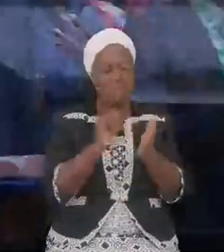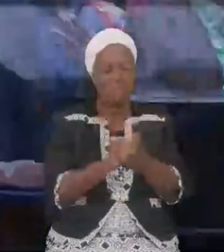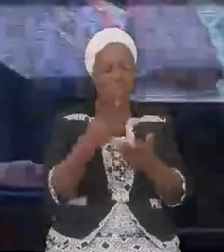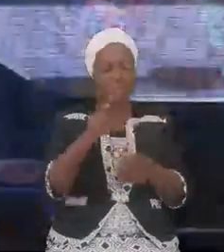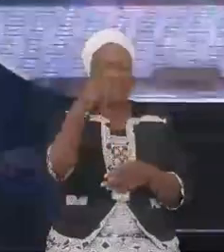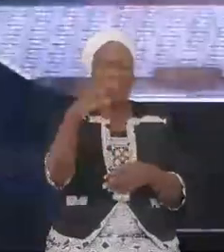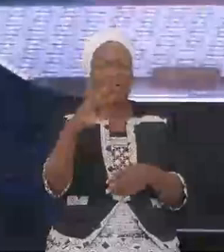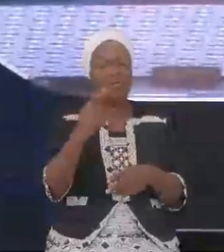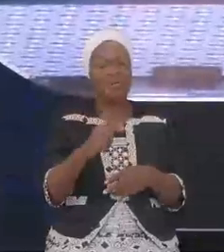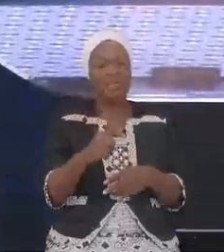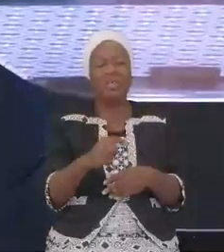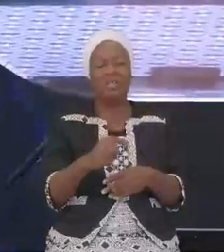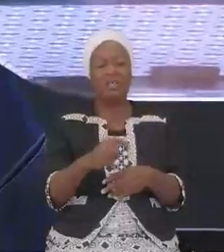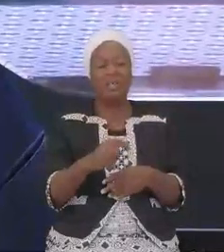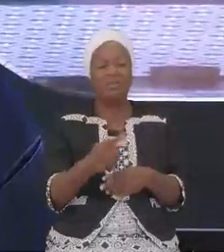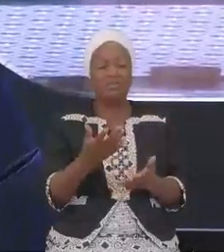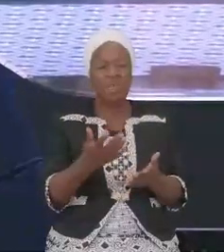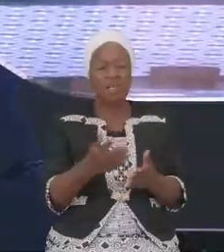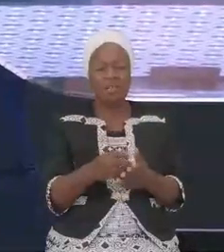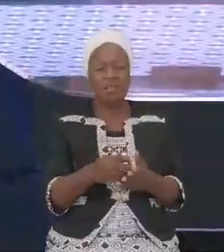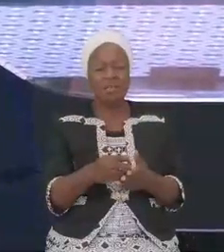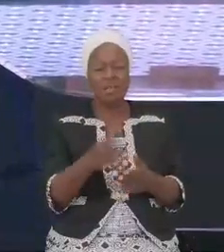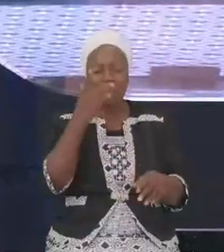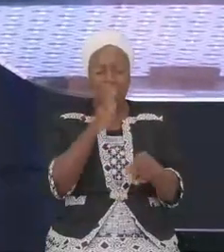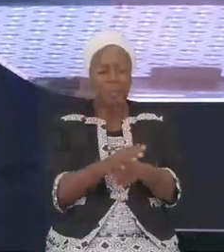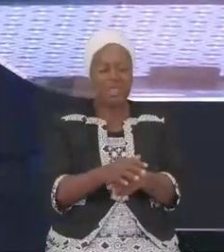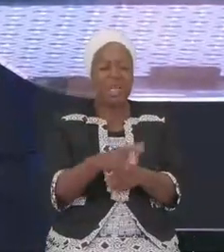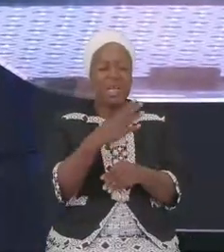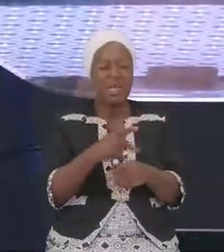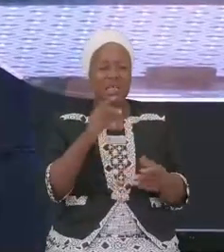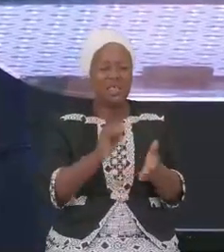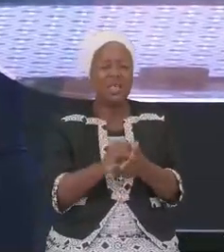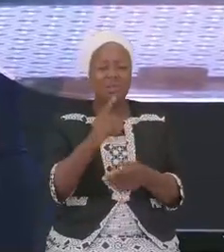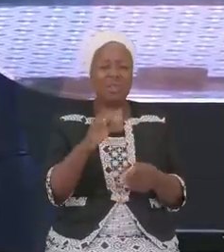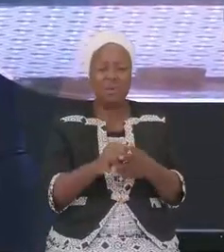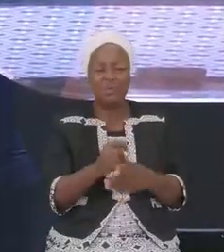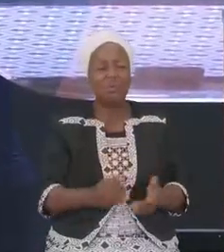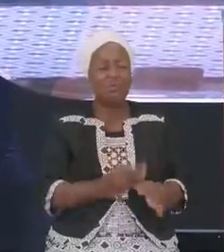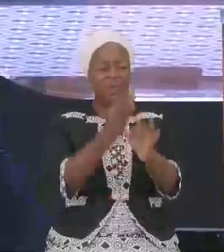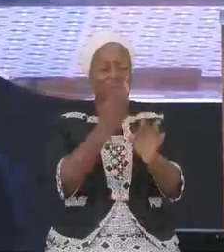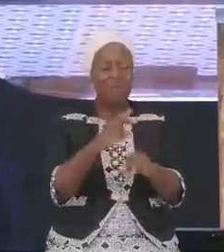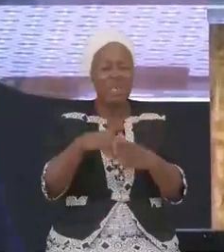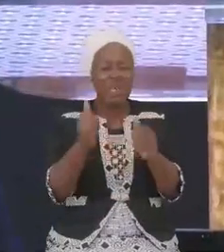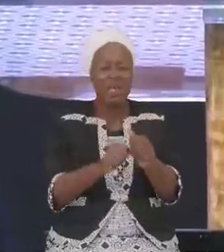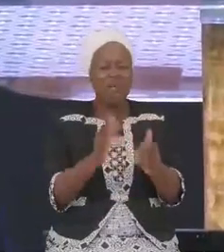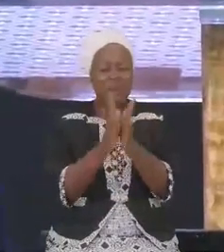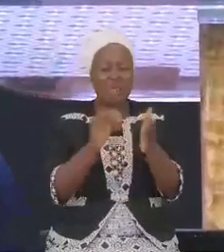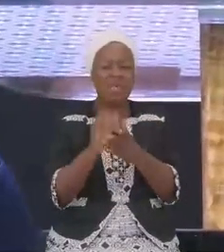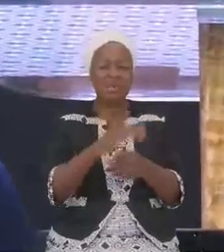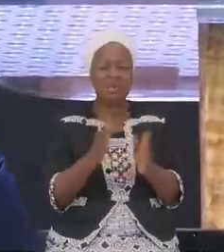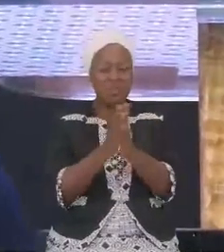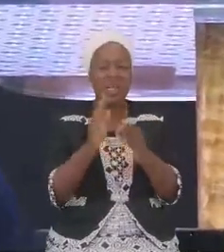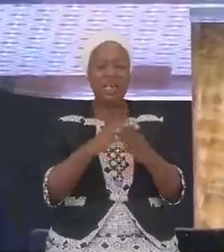de l'Alliance, le Dieu qui garde l'Alliance, soit fidèle dans chaque prière que tu fais et chaque mouvement que